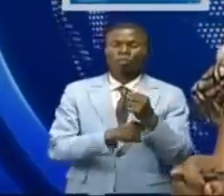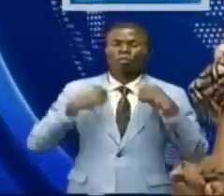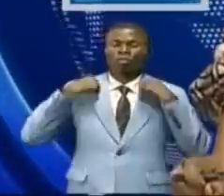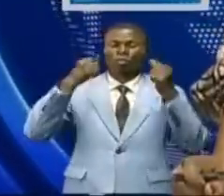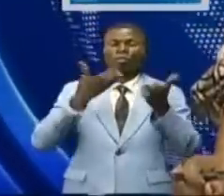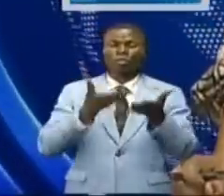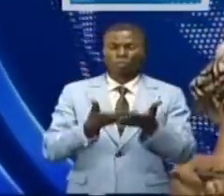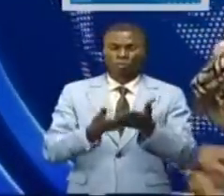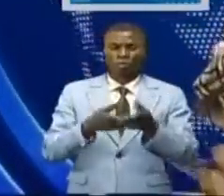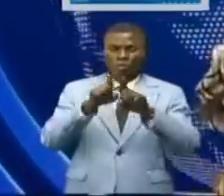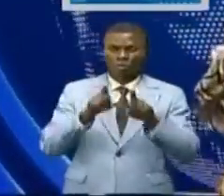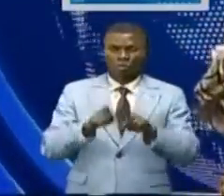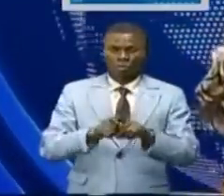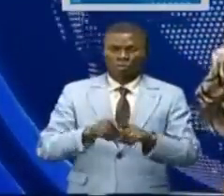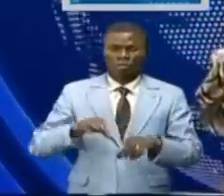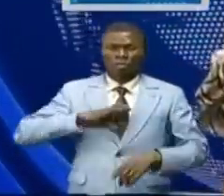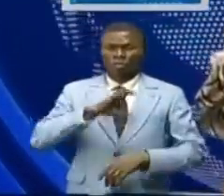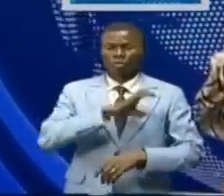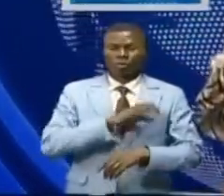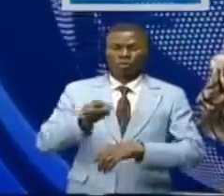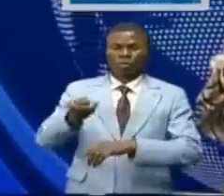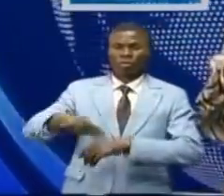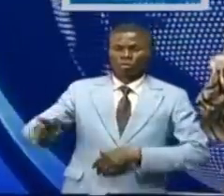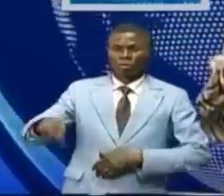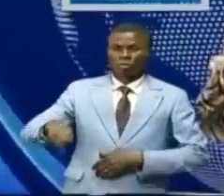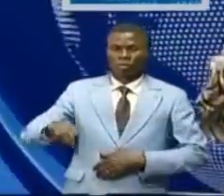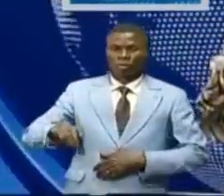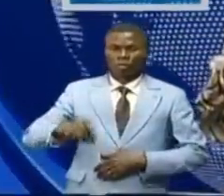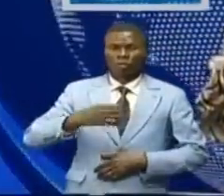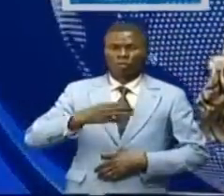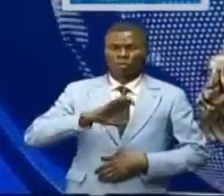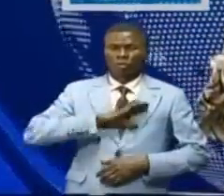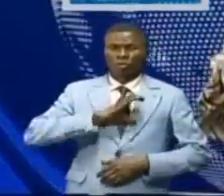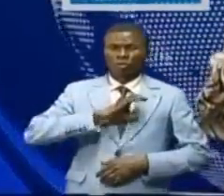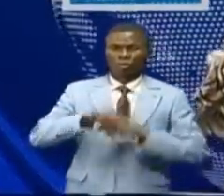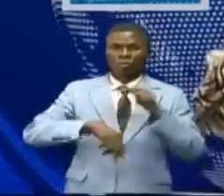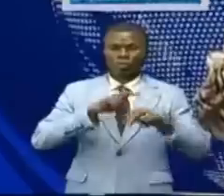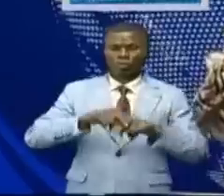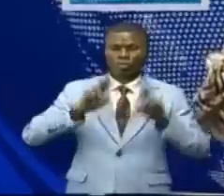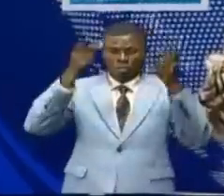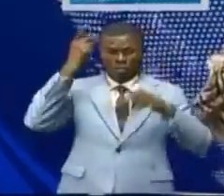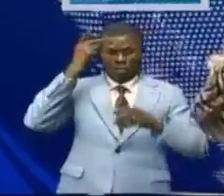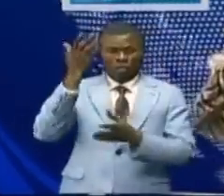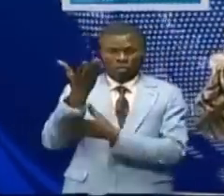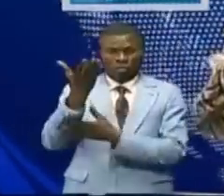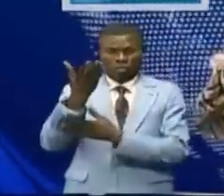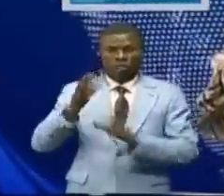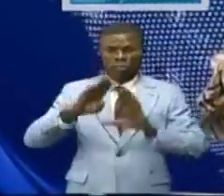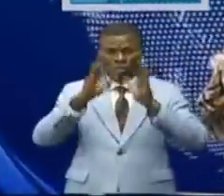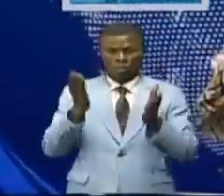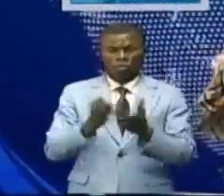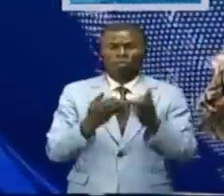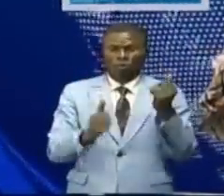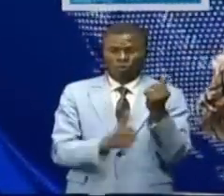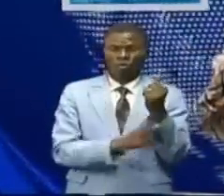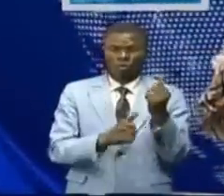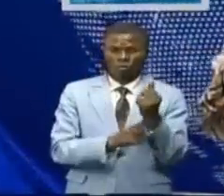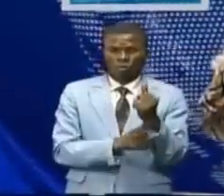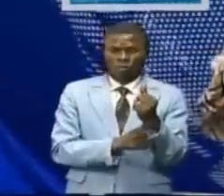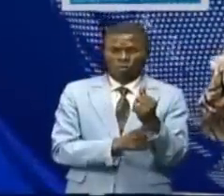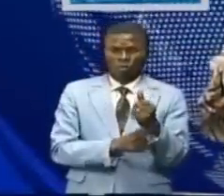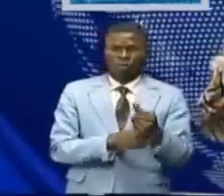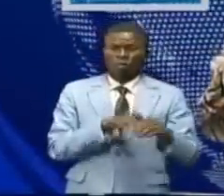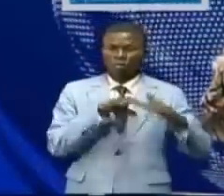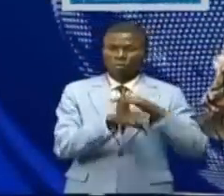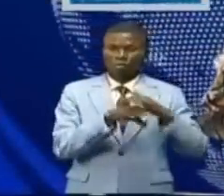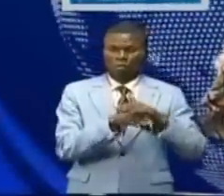auteurs. Ainsi, le commissariat provincial PNC ville de Kinshasa demande à toute personne qui